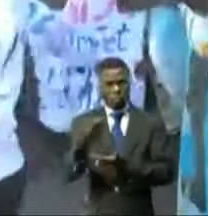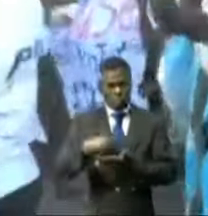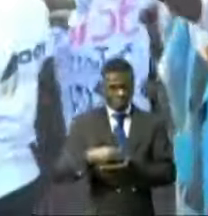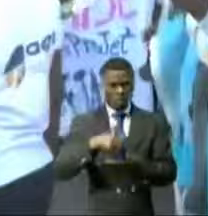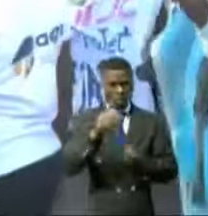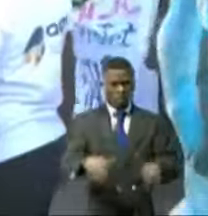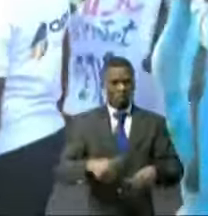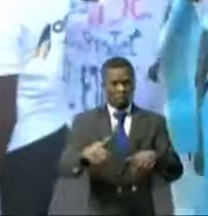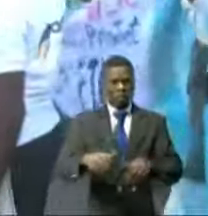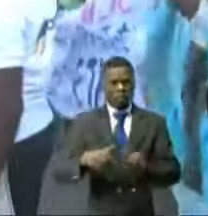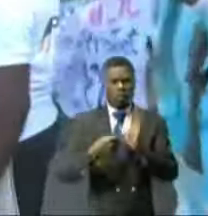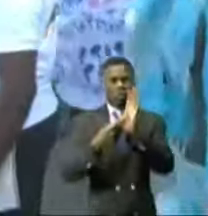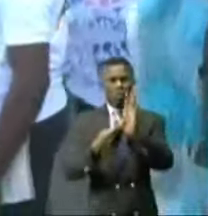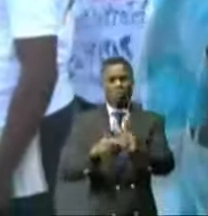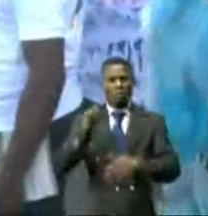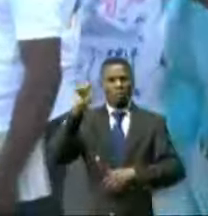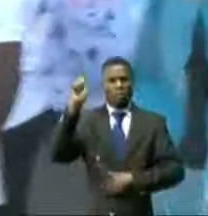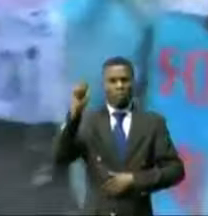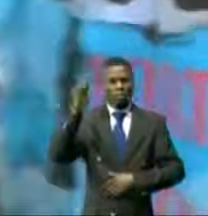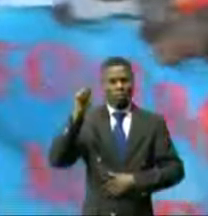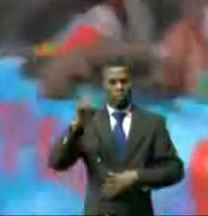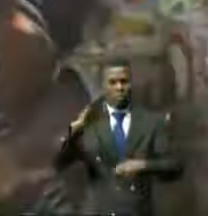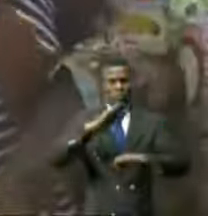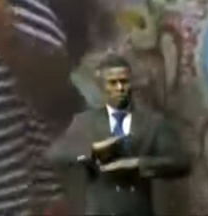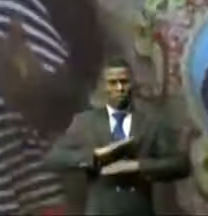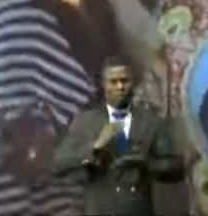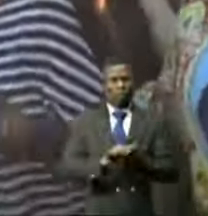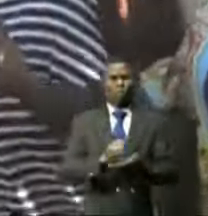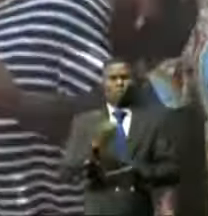liesses pour témoigner leur reconnaissance et leur satisfaction.